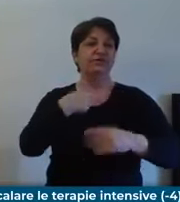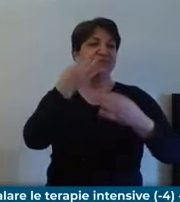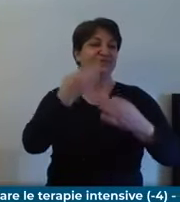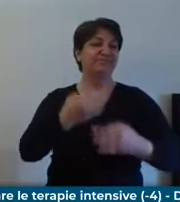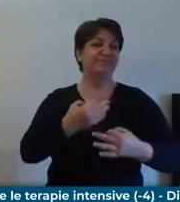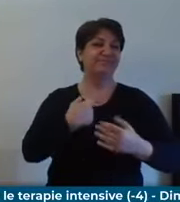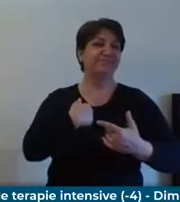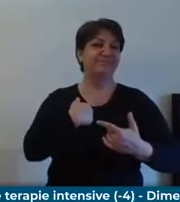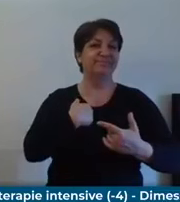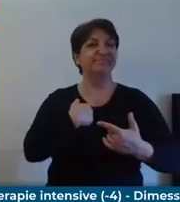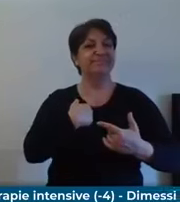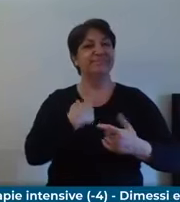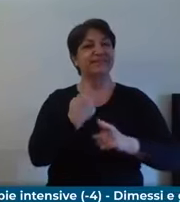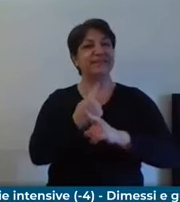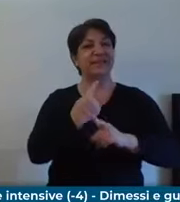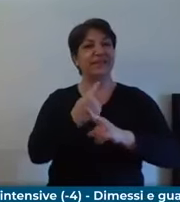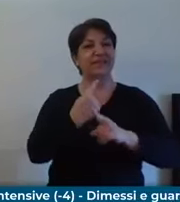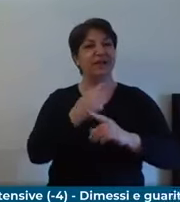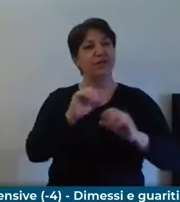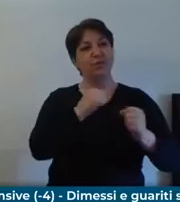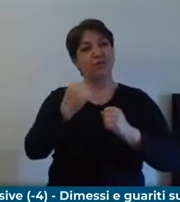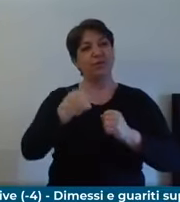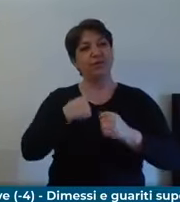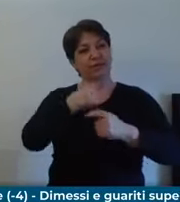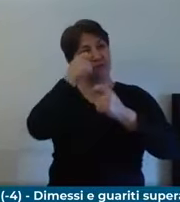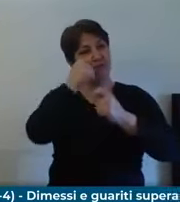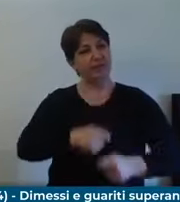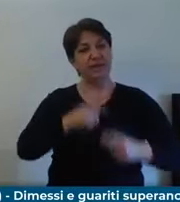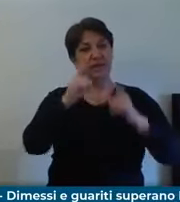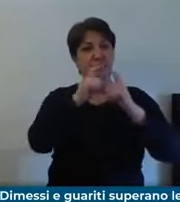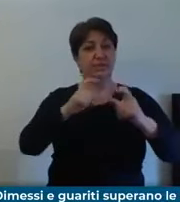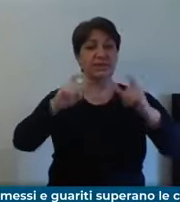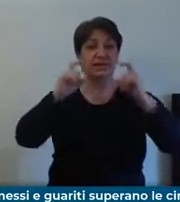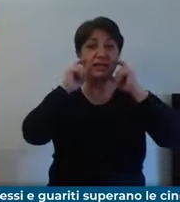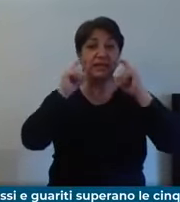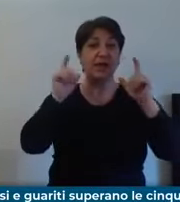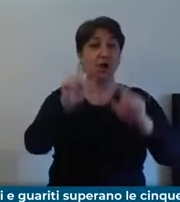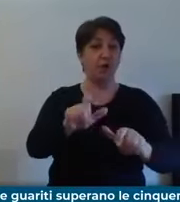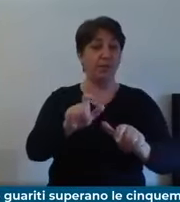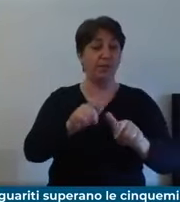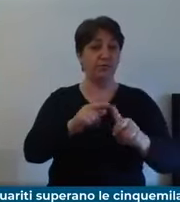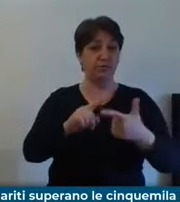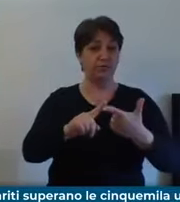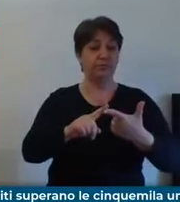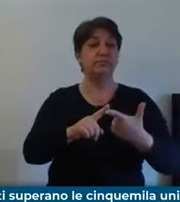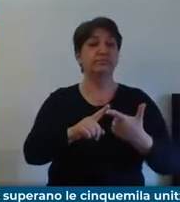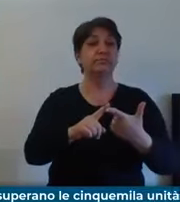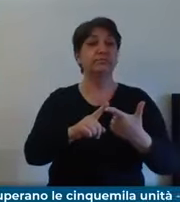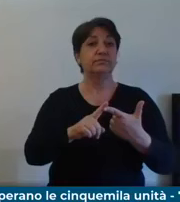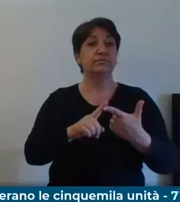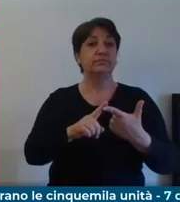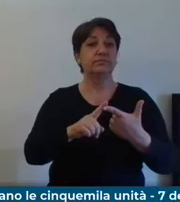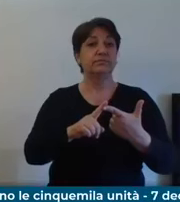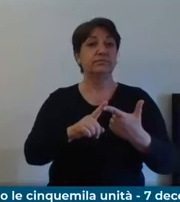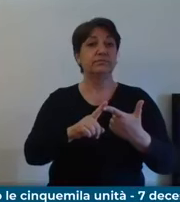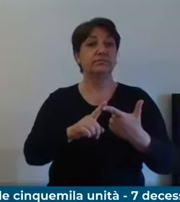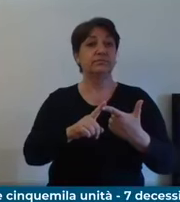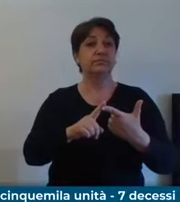devono esserci a bordo degli autobus, ovvero sia mascherine per tutti, senza nessuna deroga, tolleranza zero